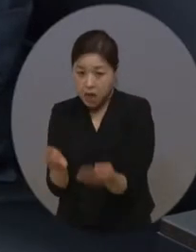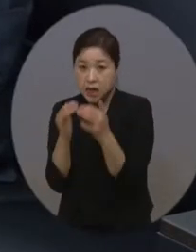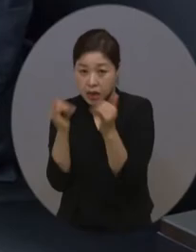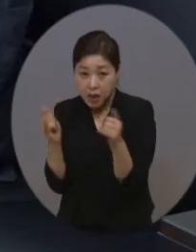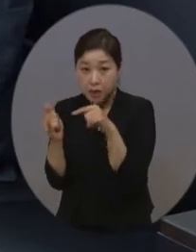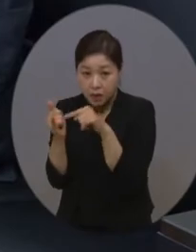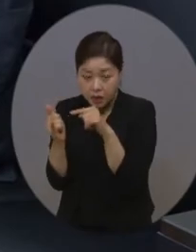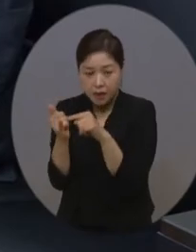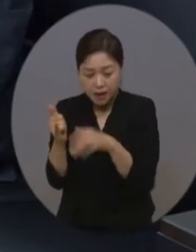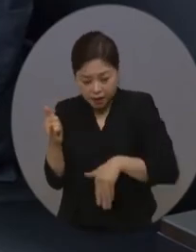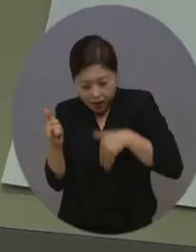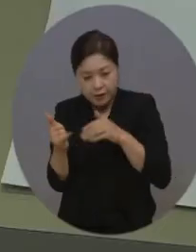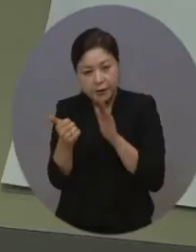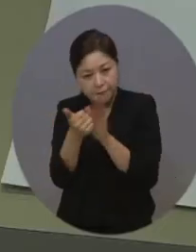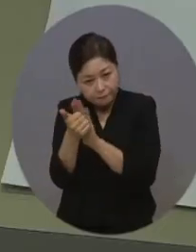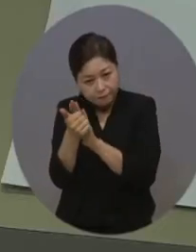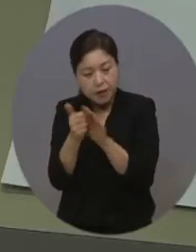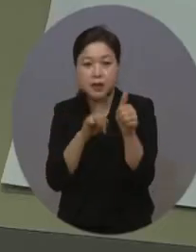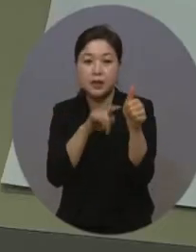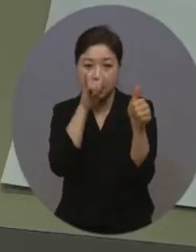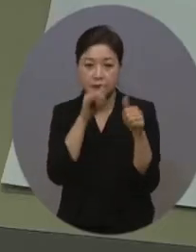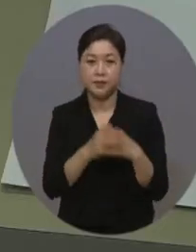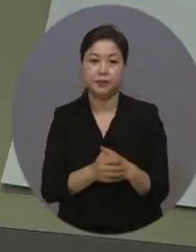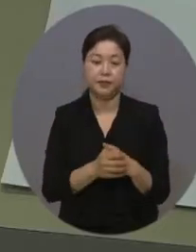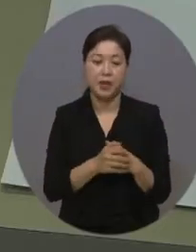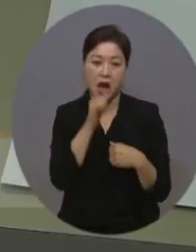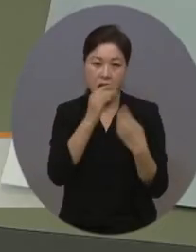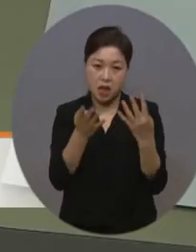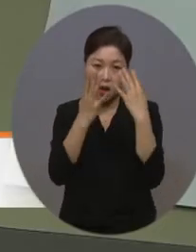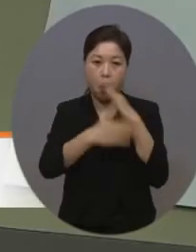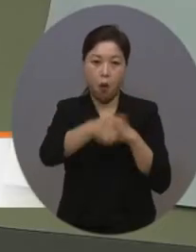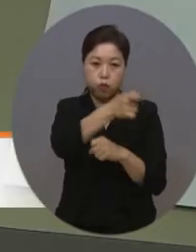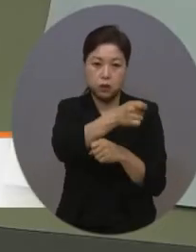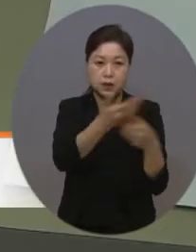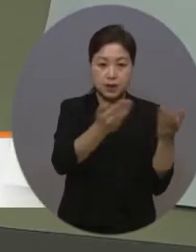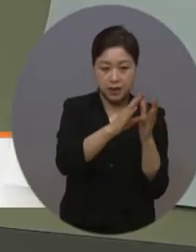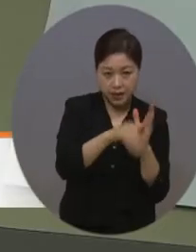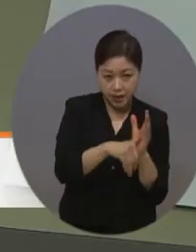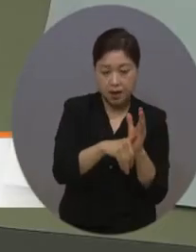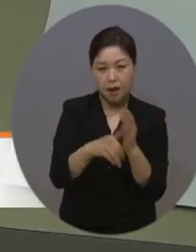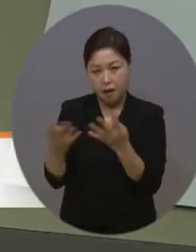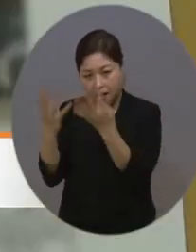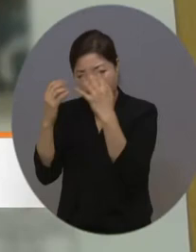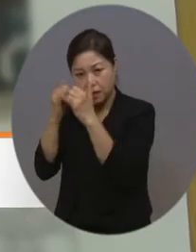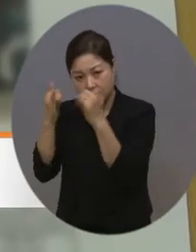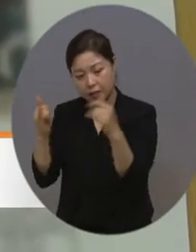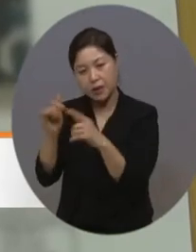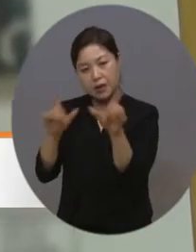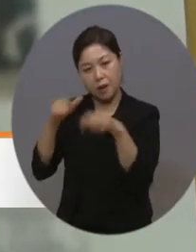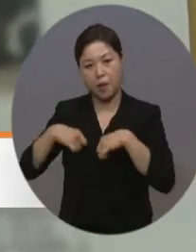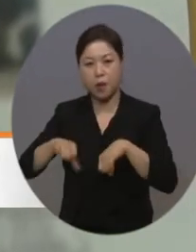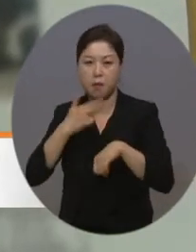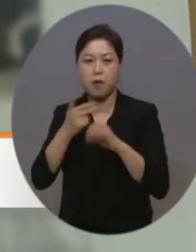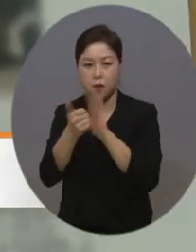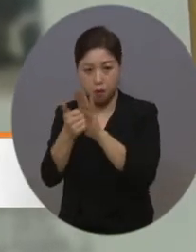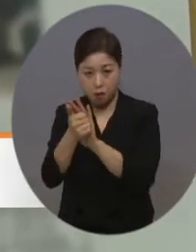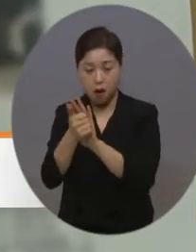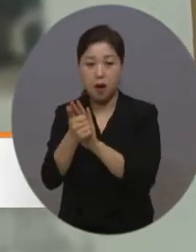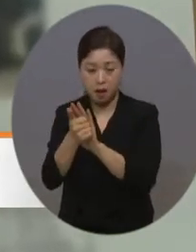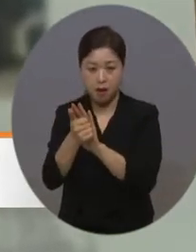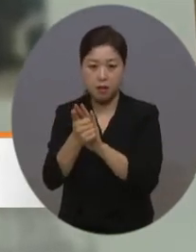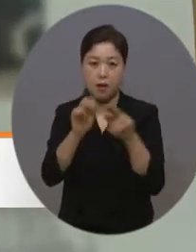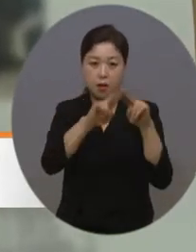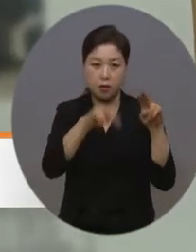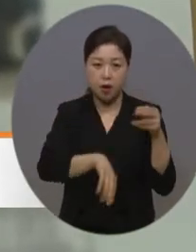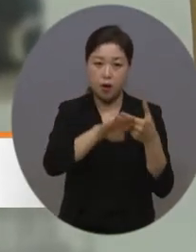분이 있습니다. 교도관으로 재직하는 동안에 재소자들이 삶을 포기하지 않게 도와주고 퇴직 후에는 출소자들의